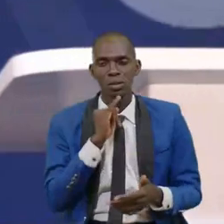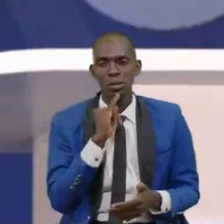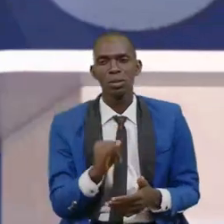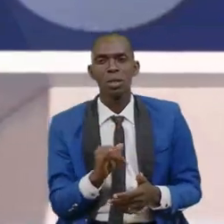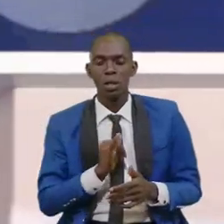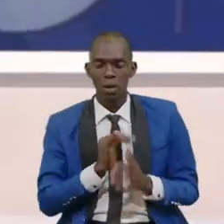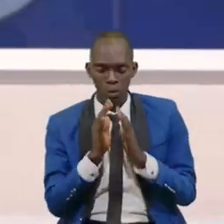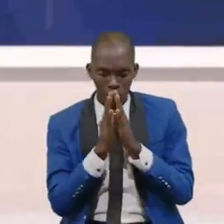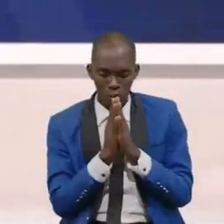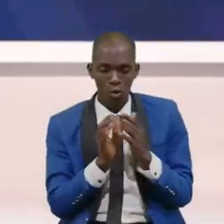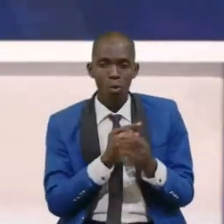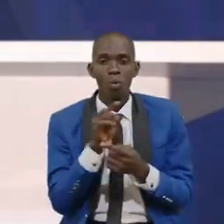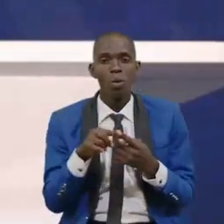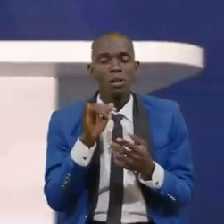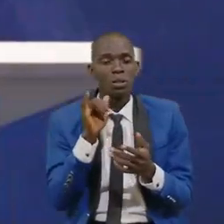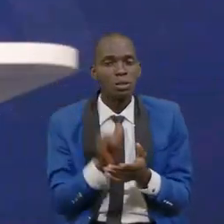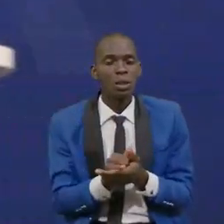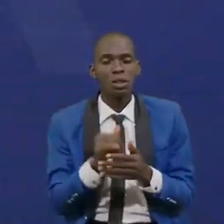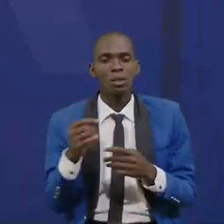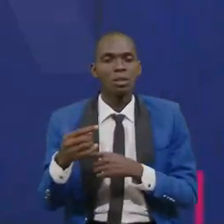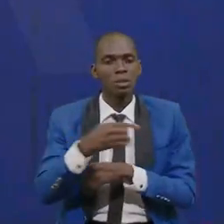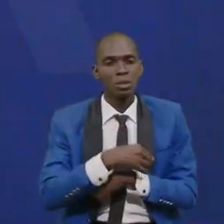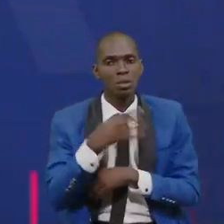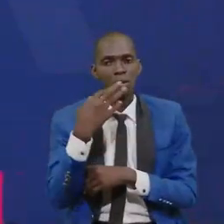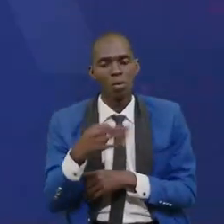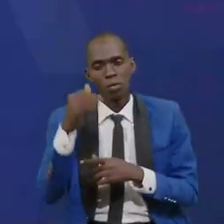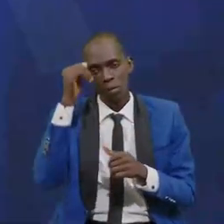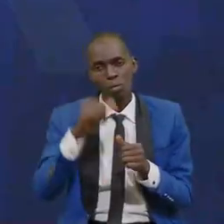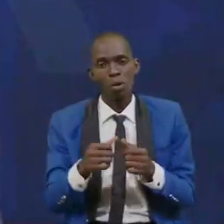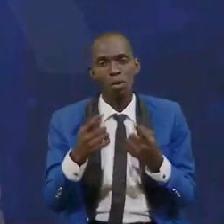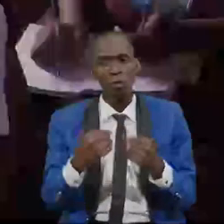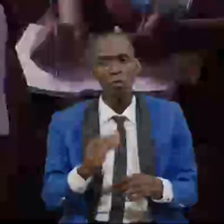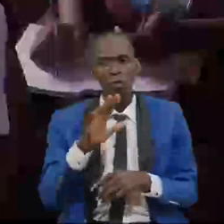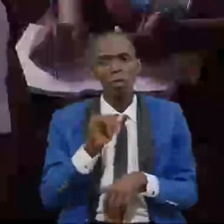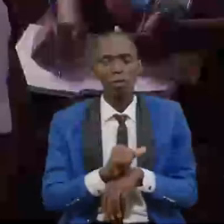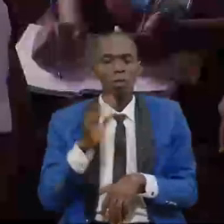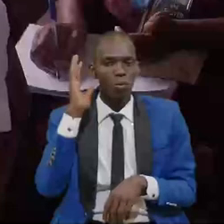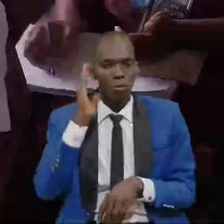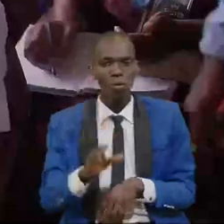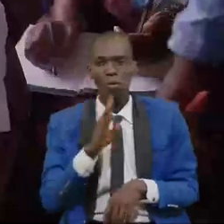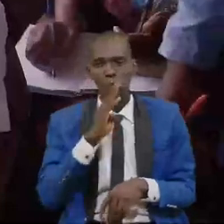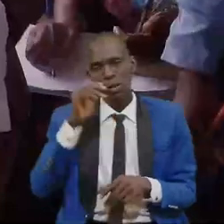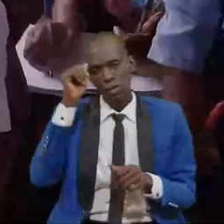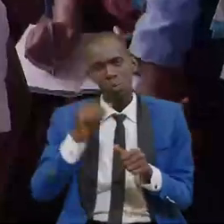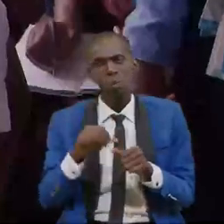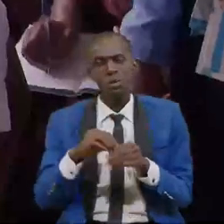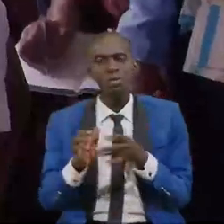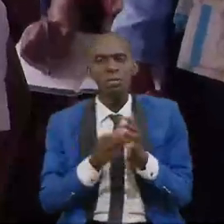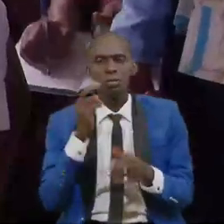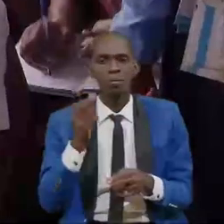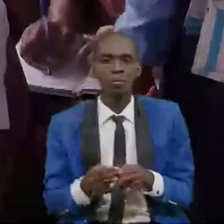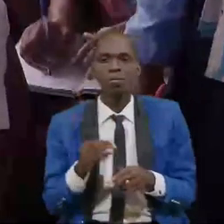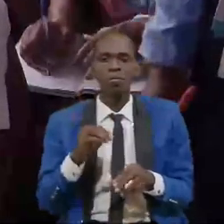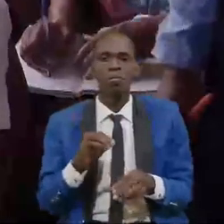Pour révéler ce qu'est, je prie, quand ce jour de jugement viendra, que tes œuvres tiennent.